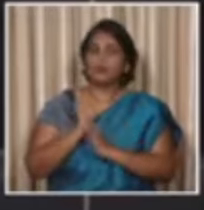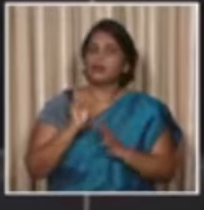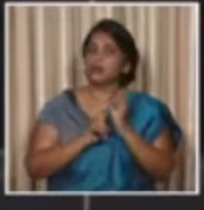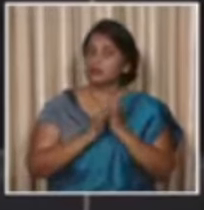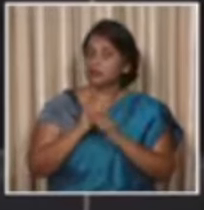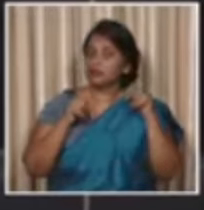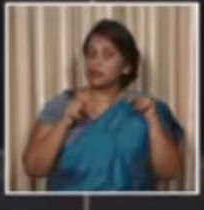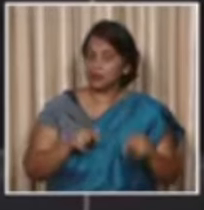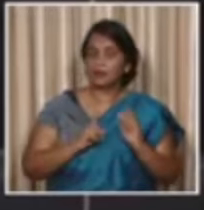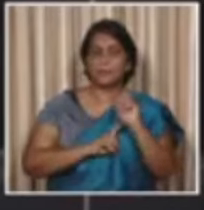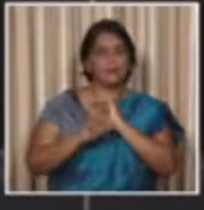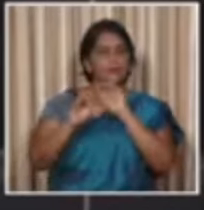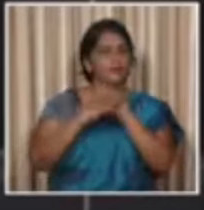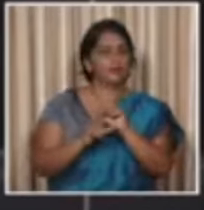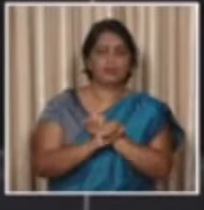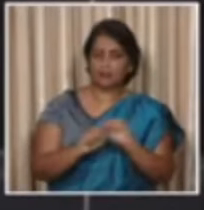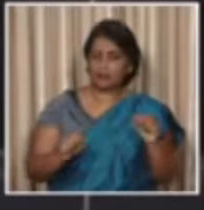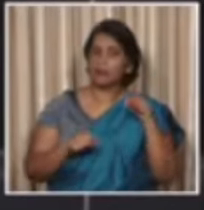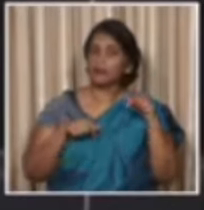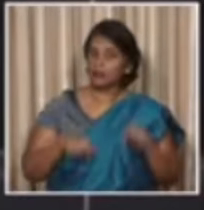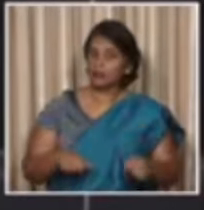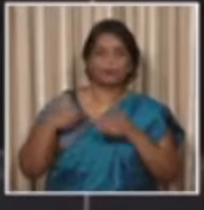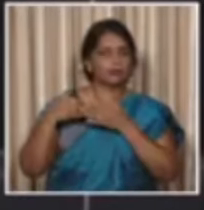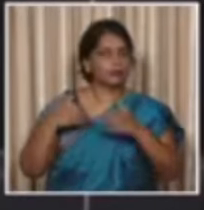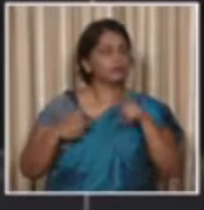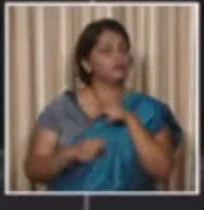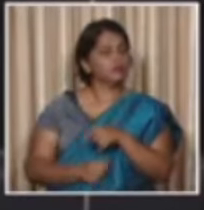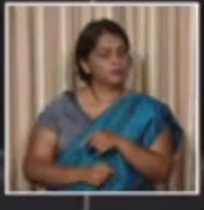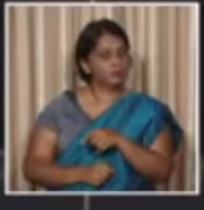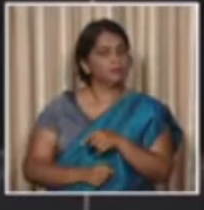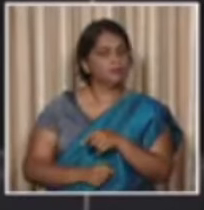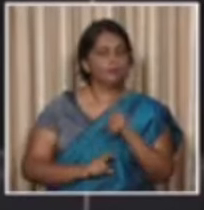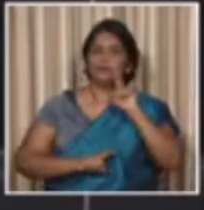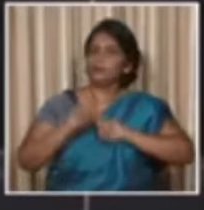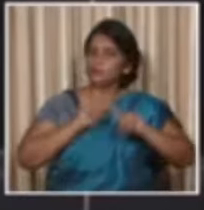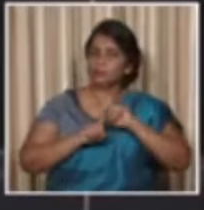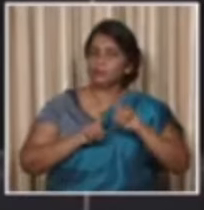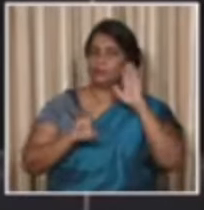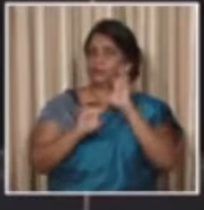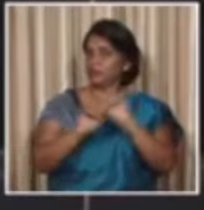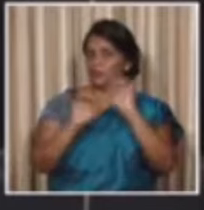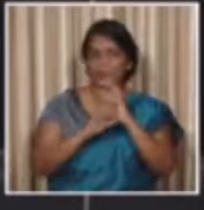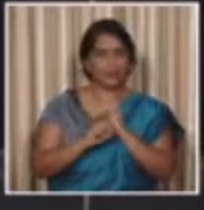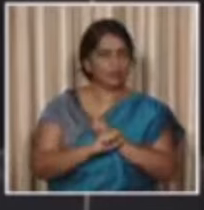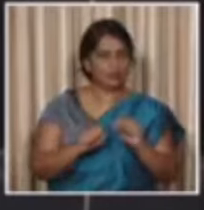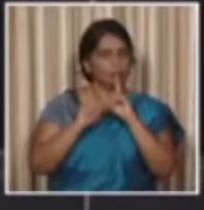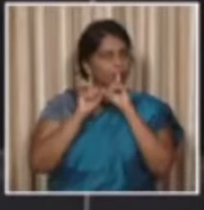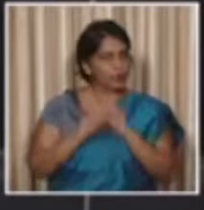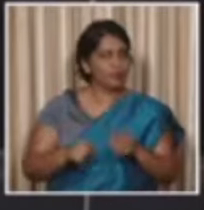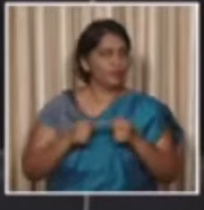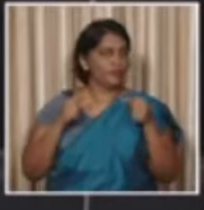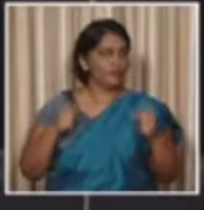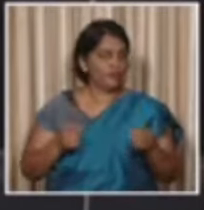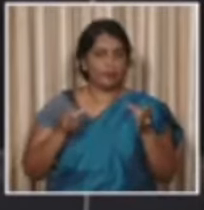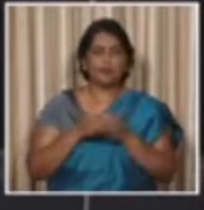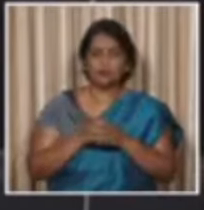අද ඒ සභාවල් වල නැති වුණත් අද දක්වා ඒ සාකච්ඡාවල් ප්‍රසිද්ධියටපත් කළ නැහැ. ඉතින් මෙහෙම විපක්ෂයක්